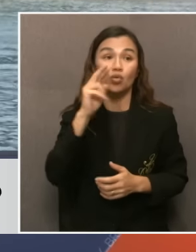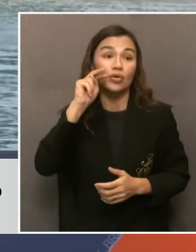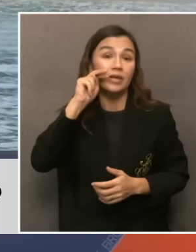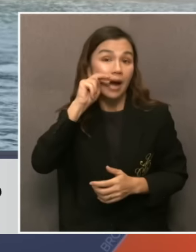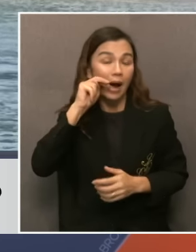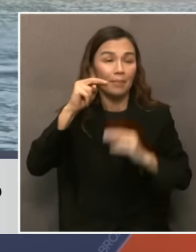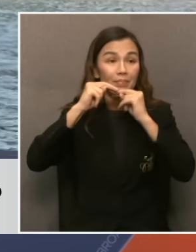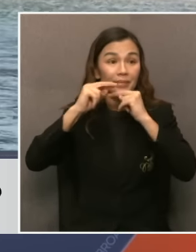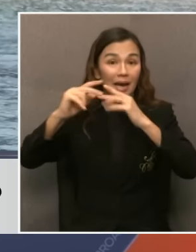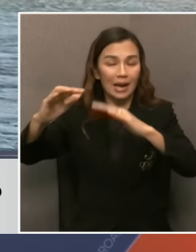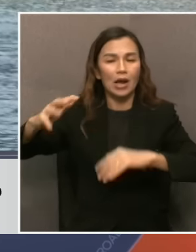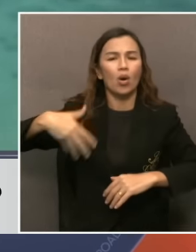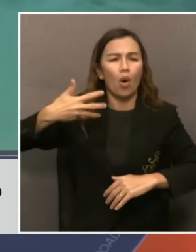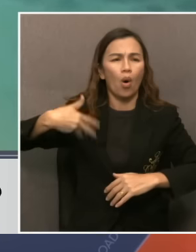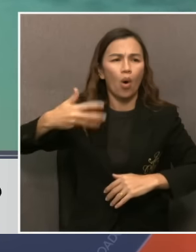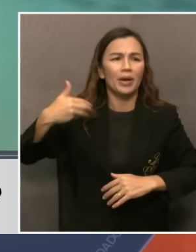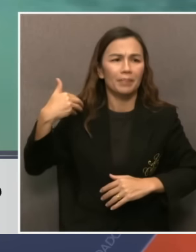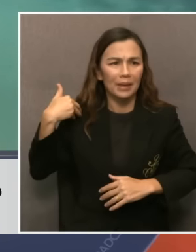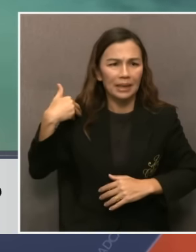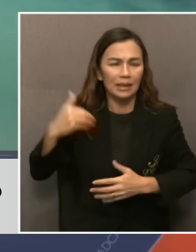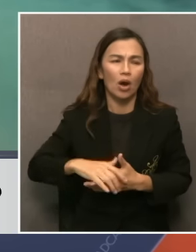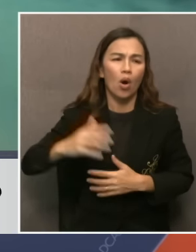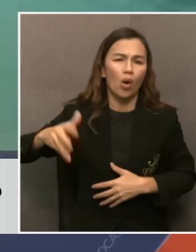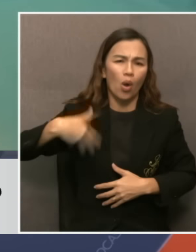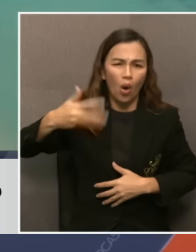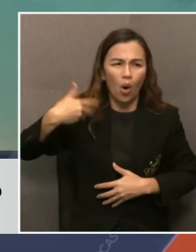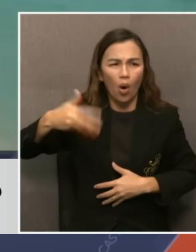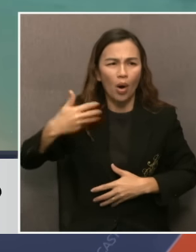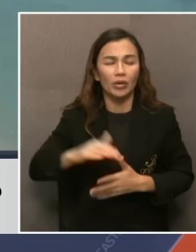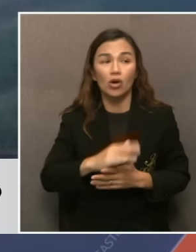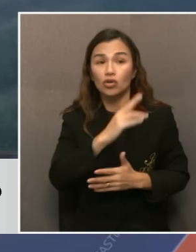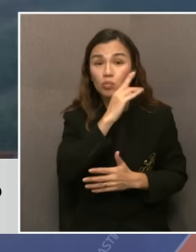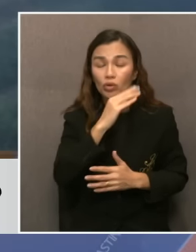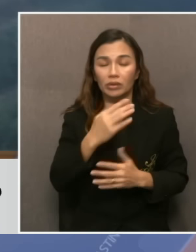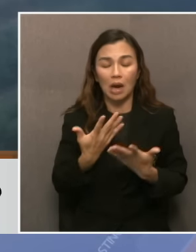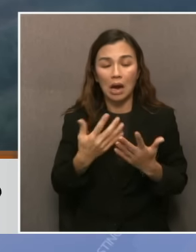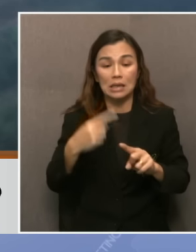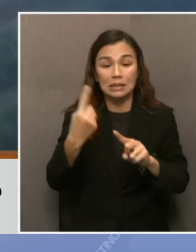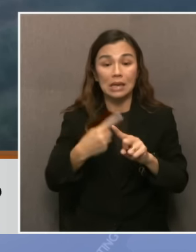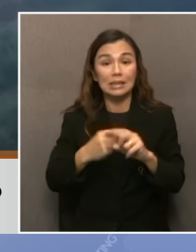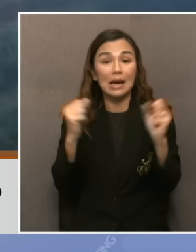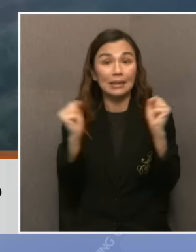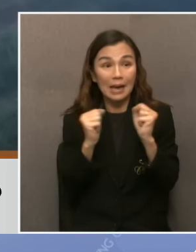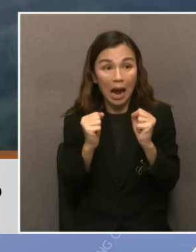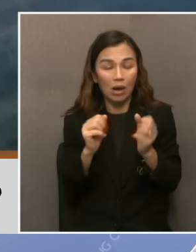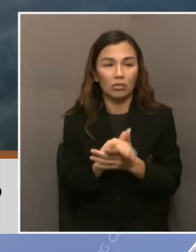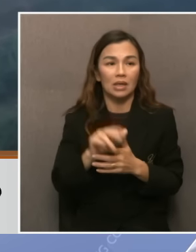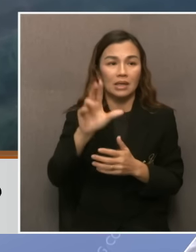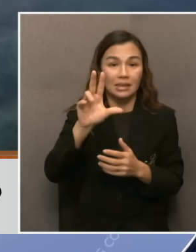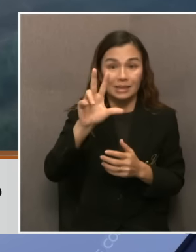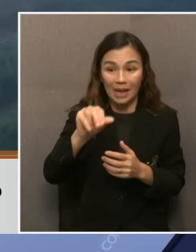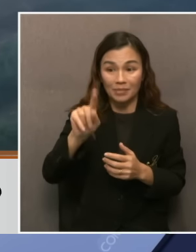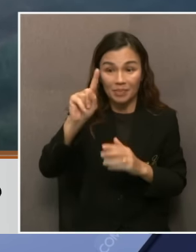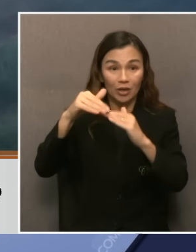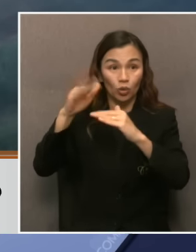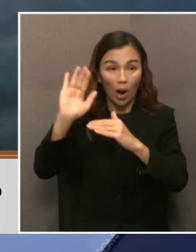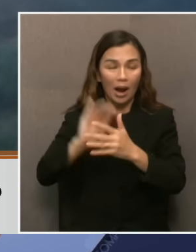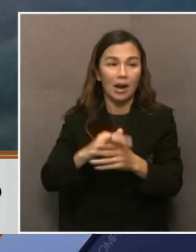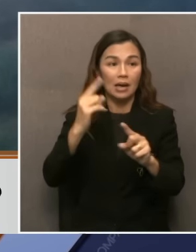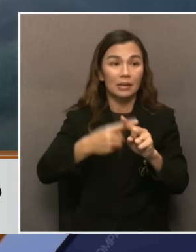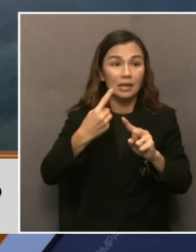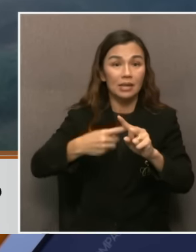ราเนี่ยอุ่นขึ้นแน่นอนนะแล้วก็ร้อนขึ้นเรื่อยๆถ้าเกิดหน้าหนาวยังสัมเมตกว่าไม่ต้องพูดถึงหน้าร้อนนะฮะหน้าร้อน